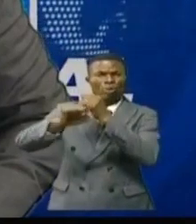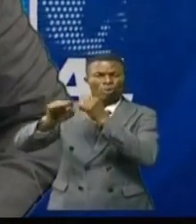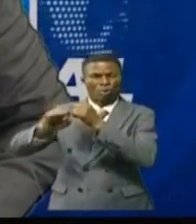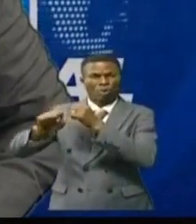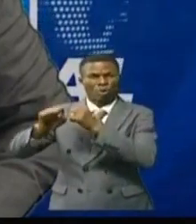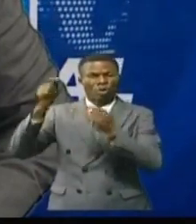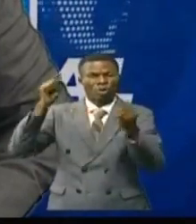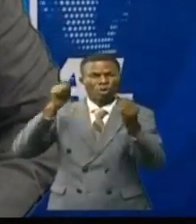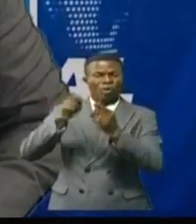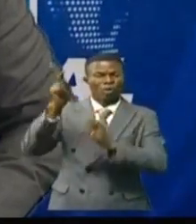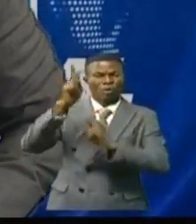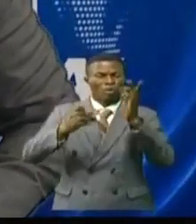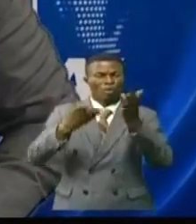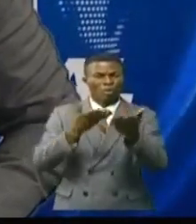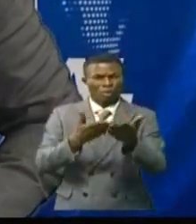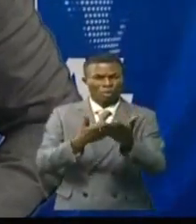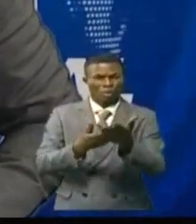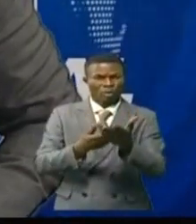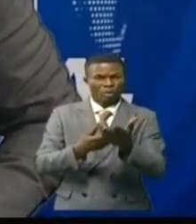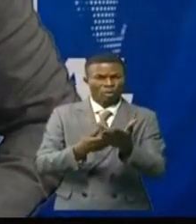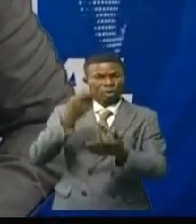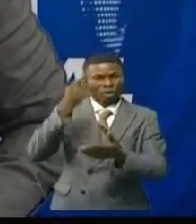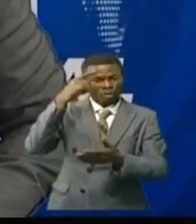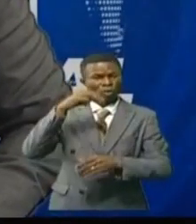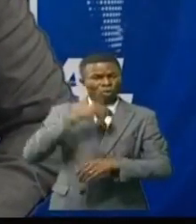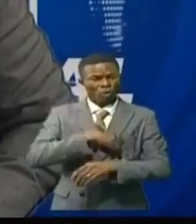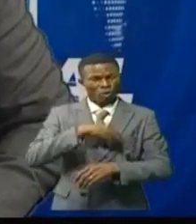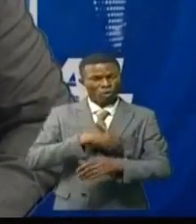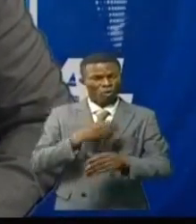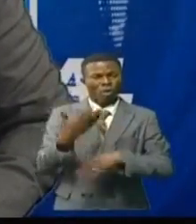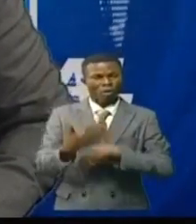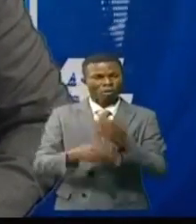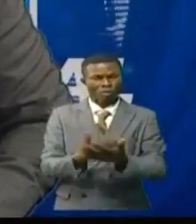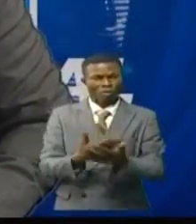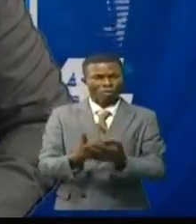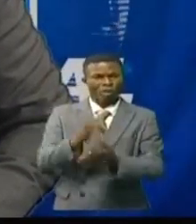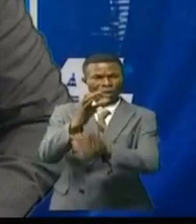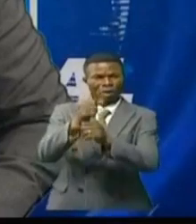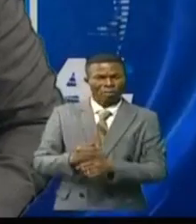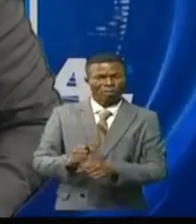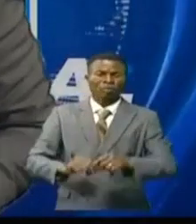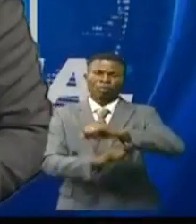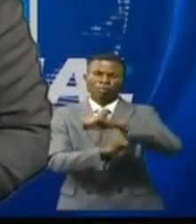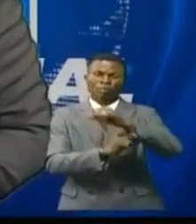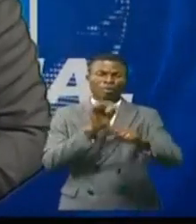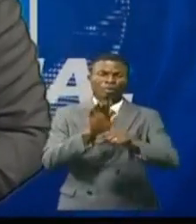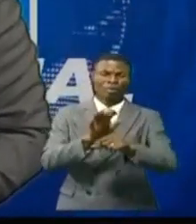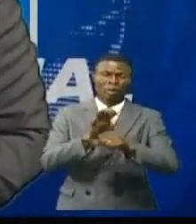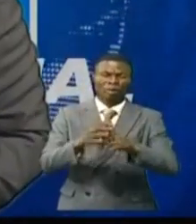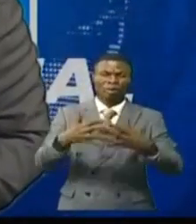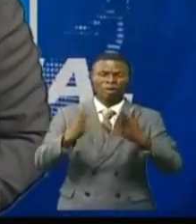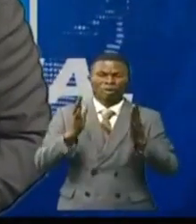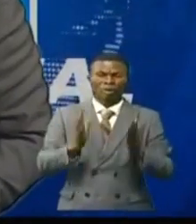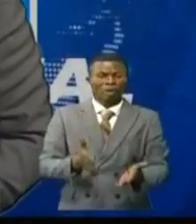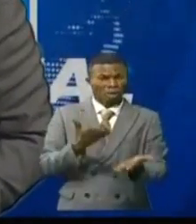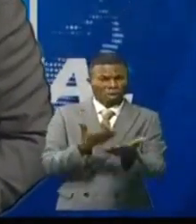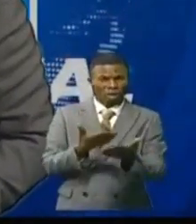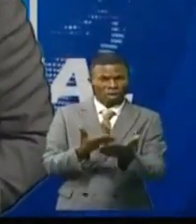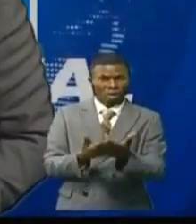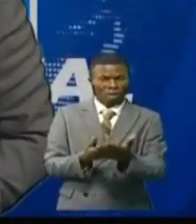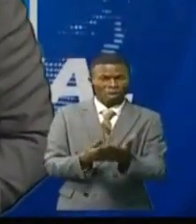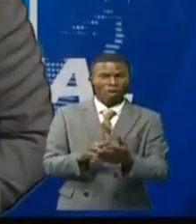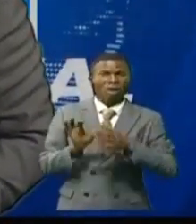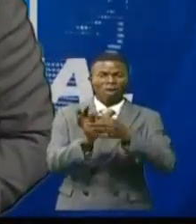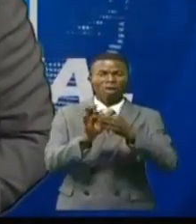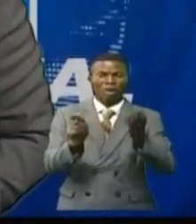de ses assujettis. Pour mener à bien sa mission, la CNRF bénéficie de l'appui de plusieurs partenaires, parmi lesquels la